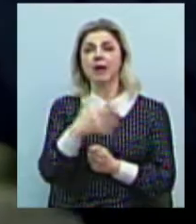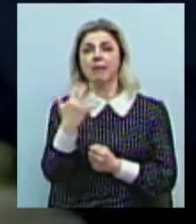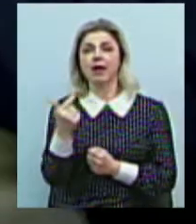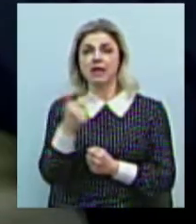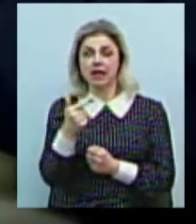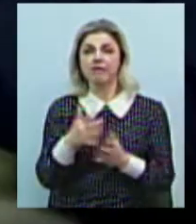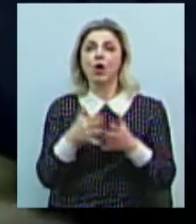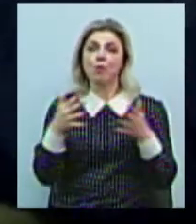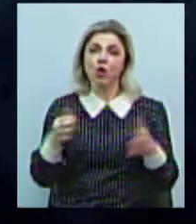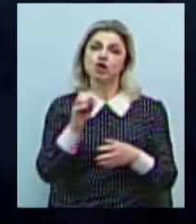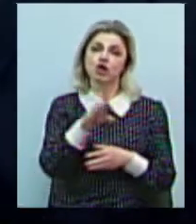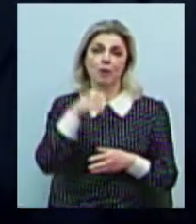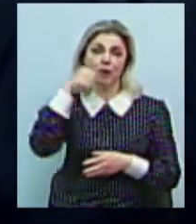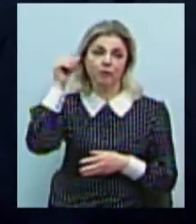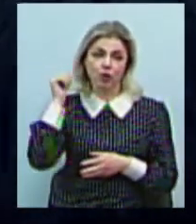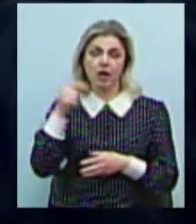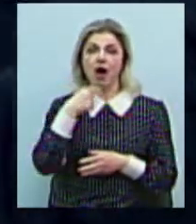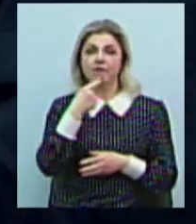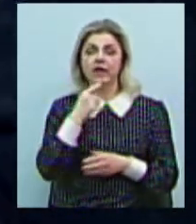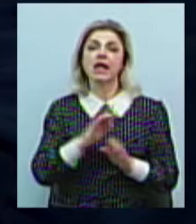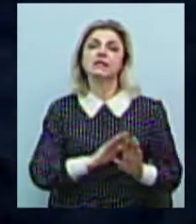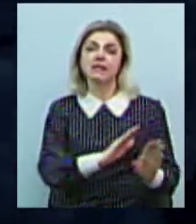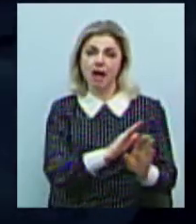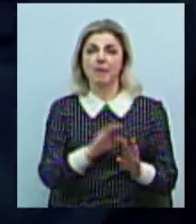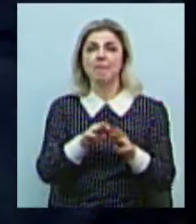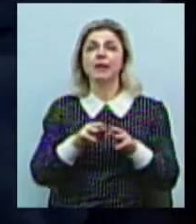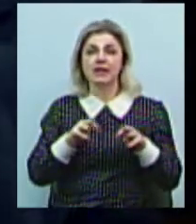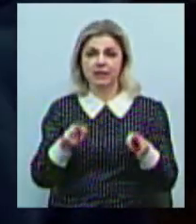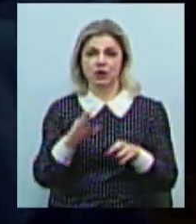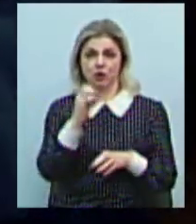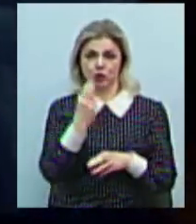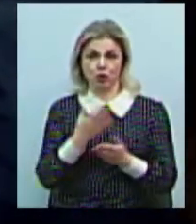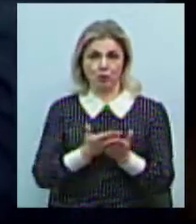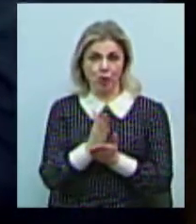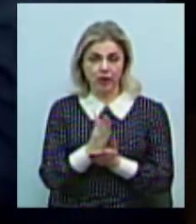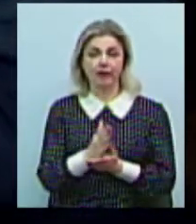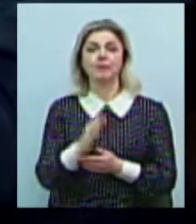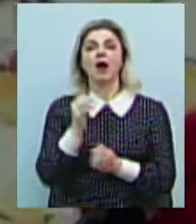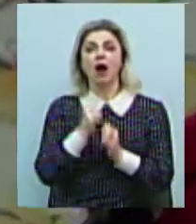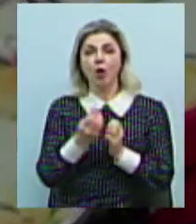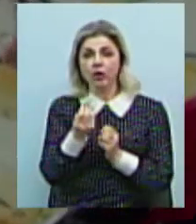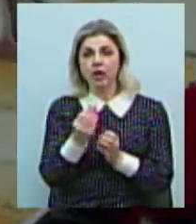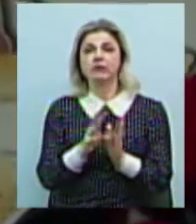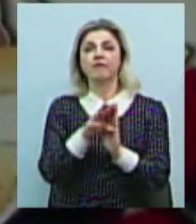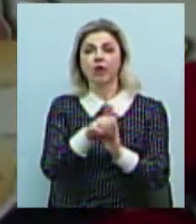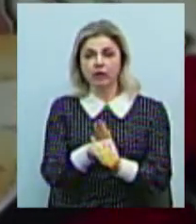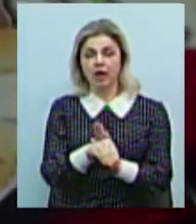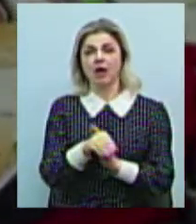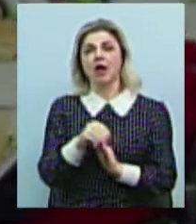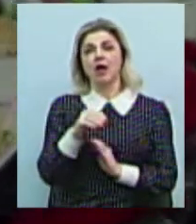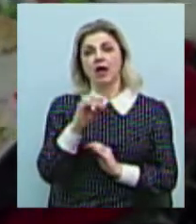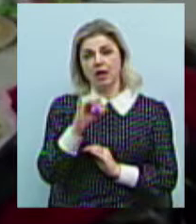гривень більше, ніж минулого, розповідає заступник міністра соцполітики Микола Шамбір. Кошти на підвищення уряд заклав до держбюджету. Микола